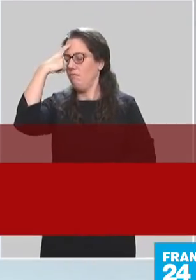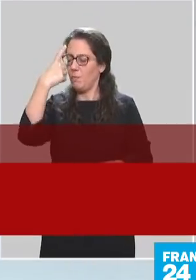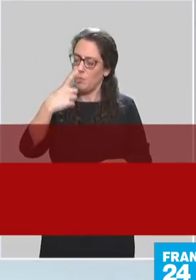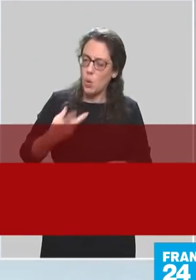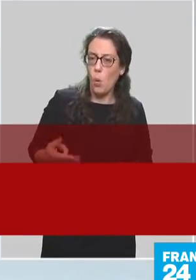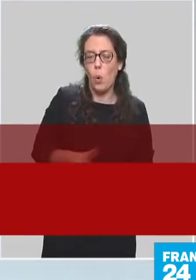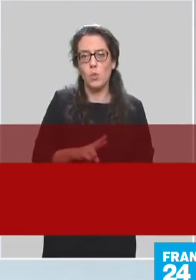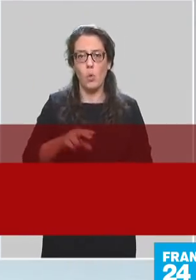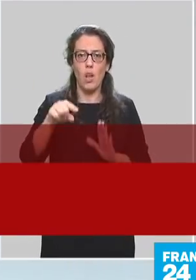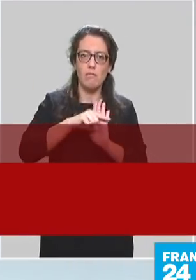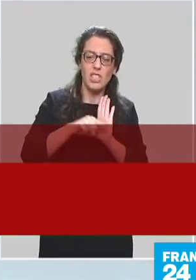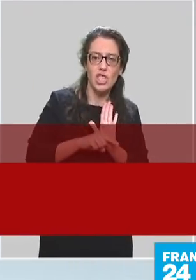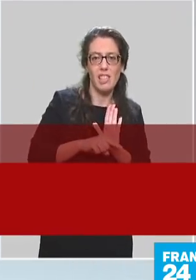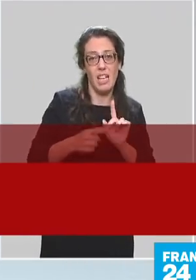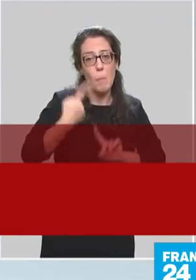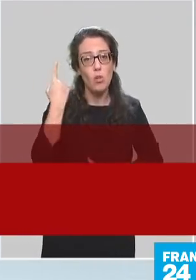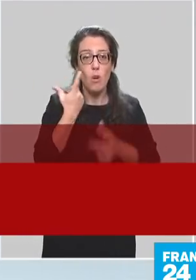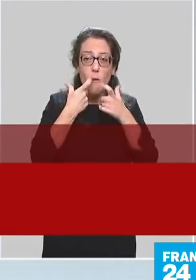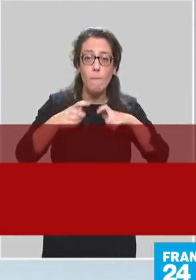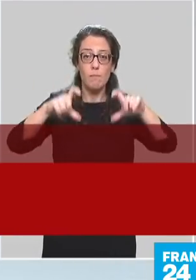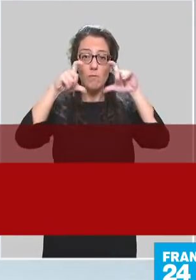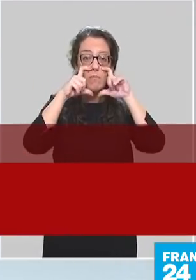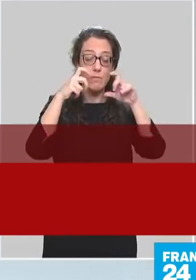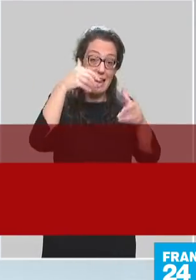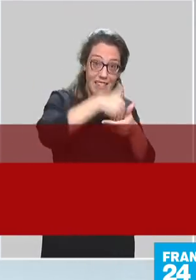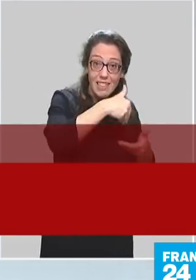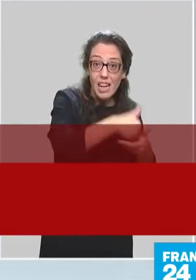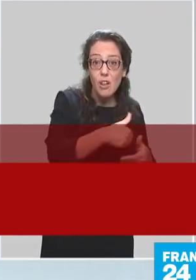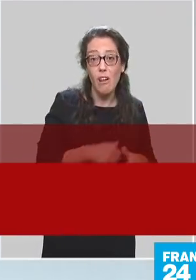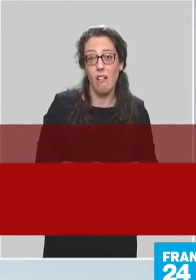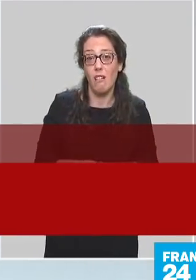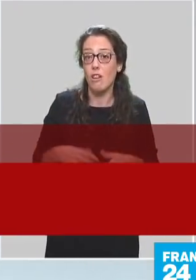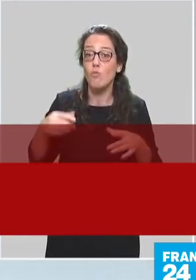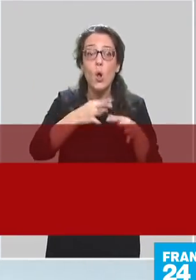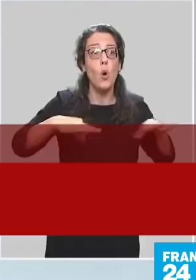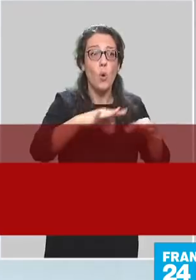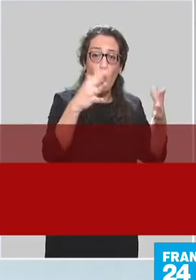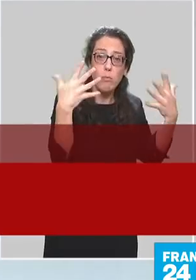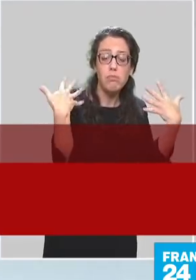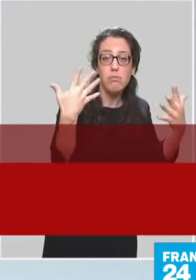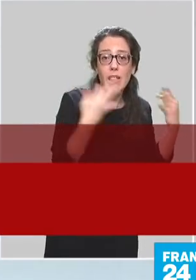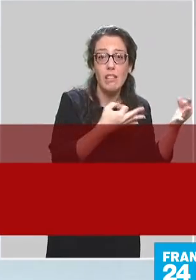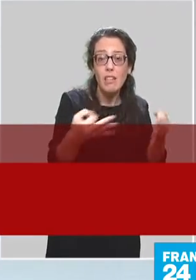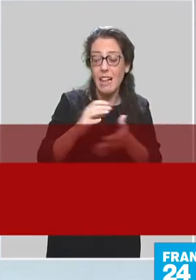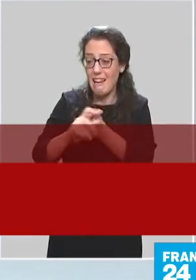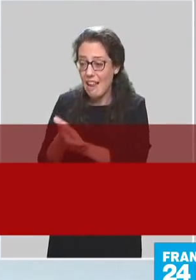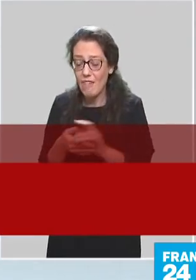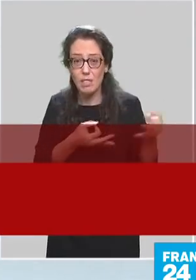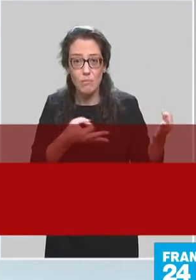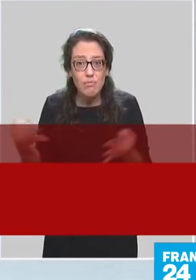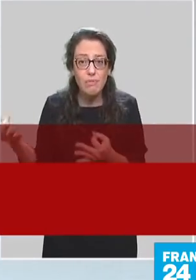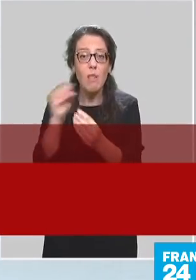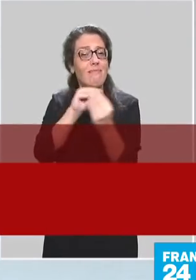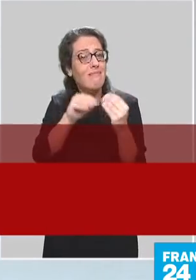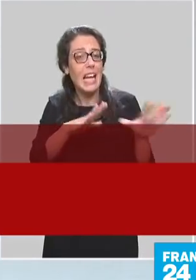barrières cruciaux, tels que le port du masque, en particulier à l'intérieur, l'aération régulière des locaux, le lavage fréquent des mains, ne pas se faire la